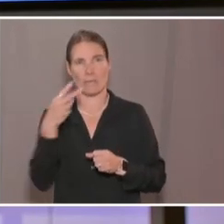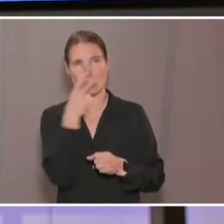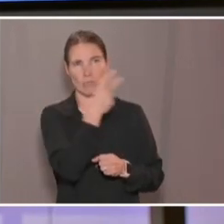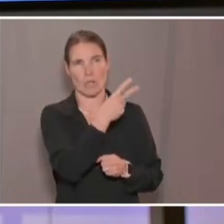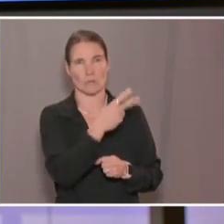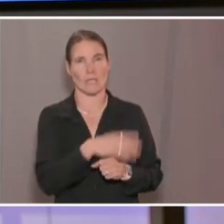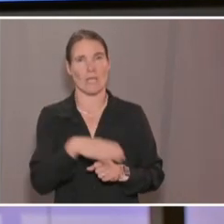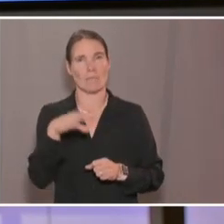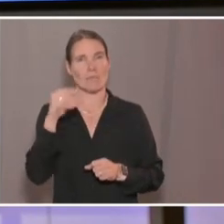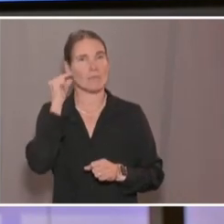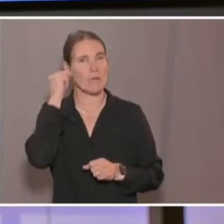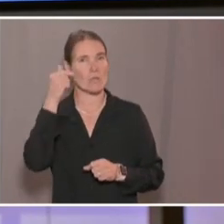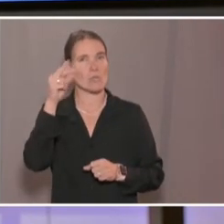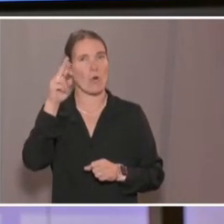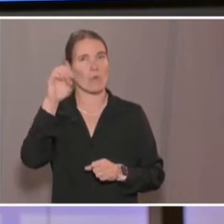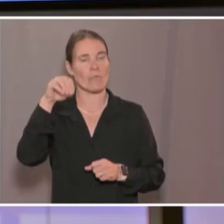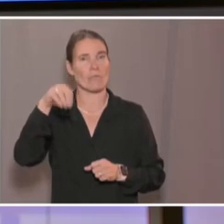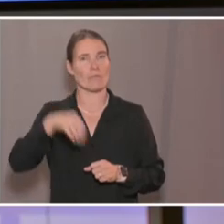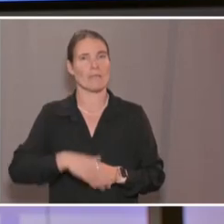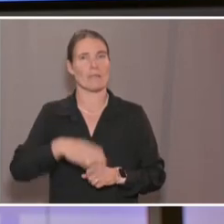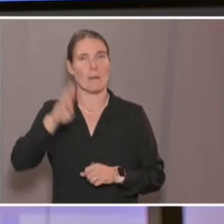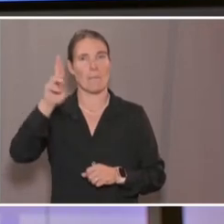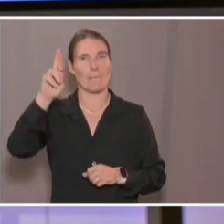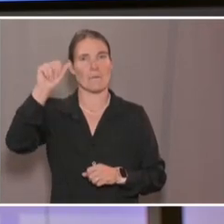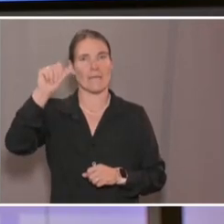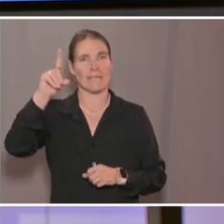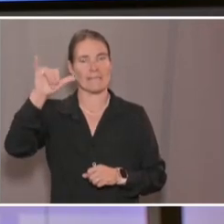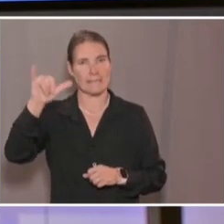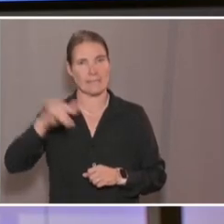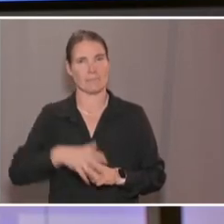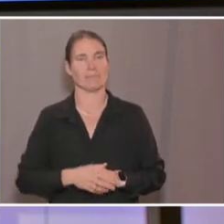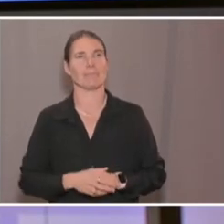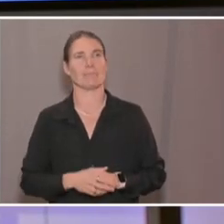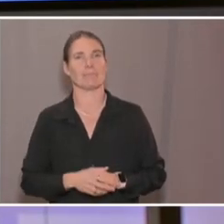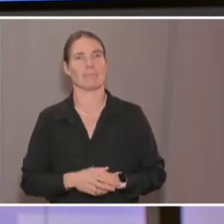Frau Torp, mit Frau Brady, mit Winnie Rebensdorf vom Gebäudemanagement.